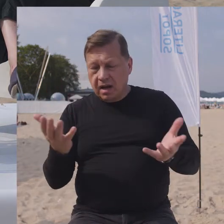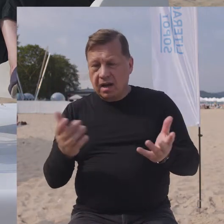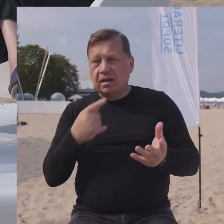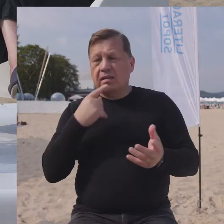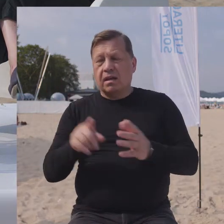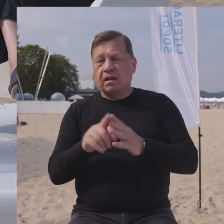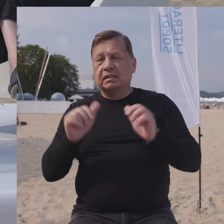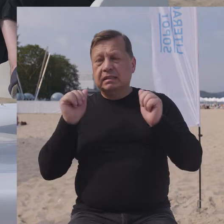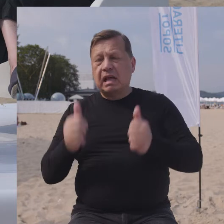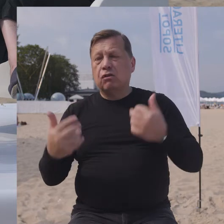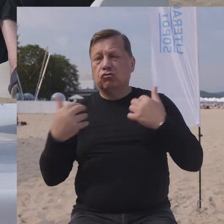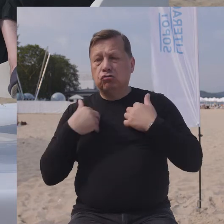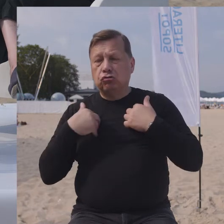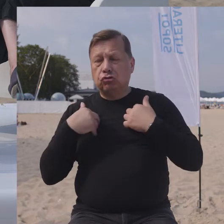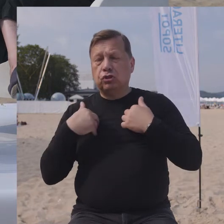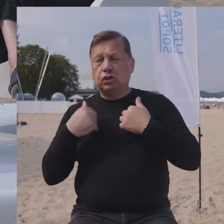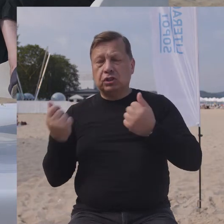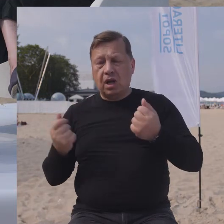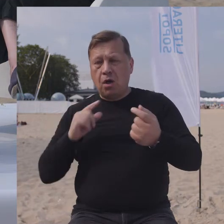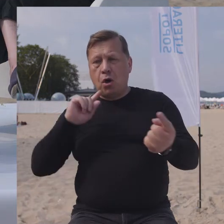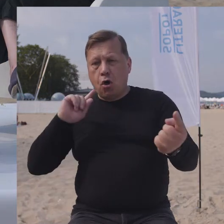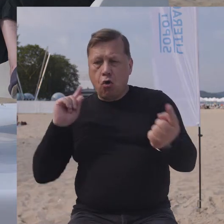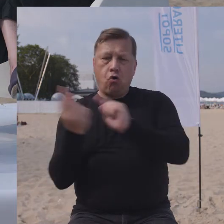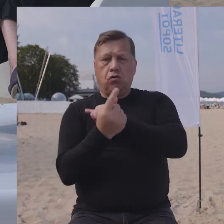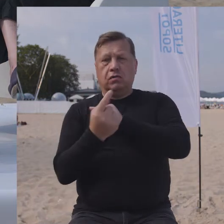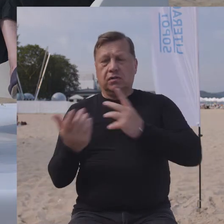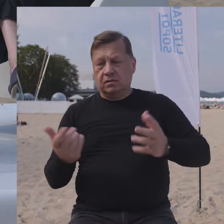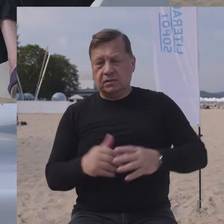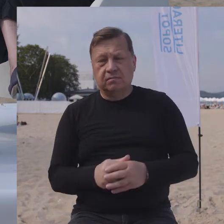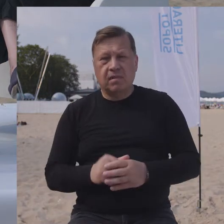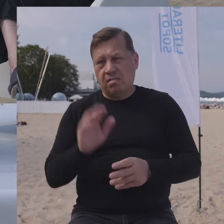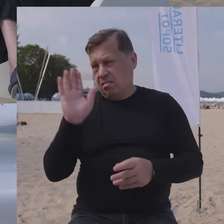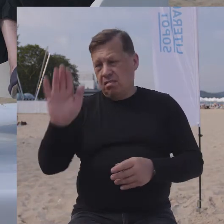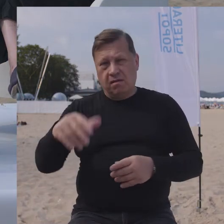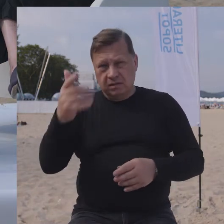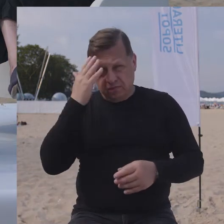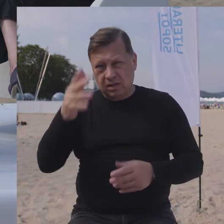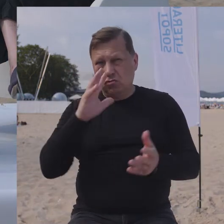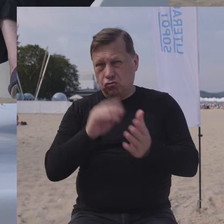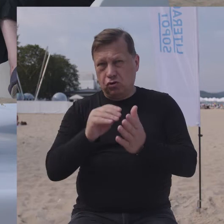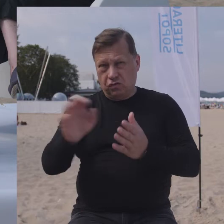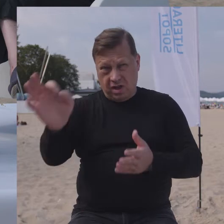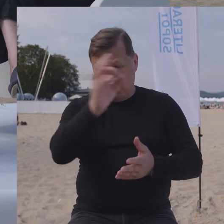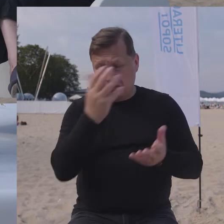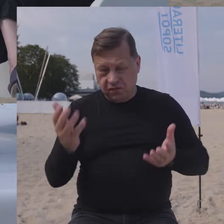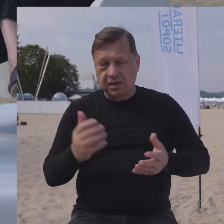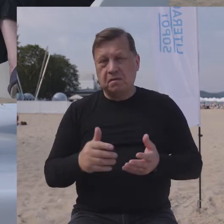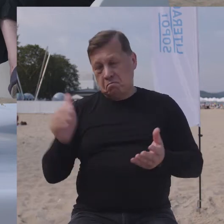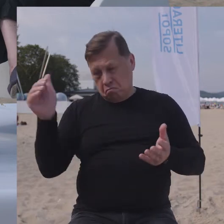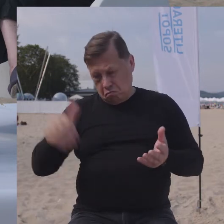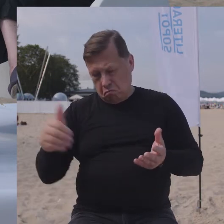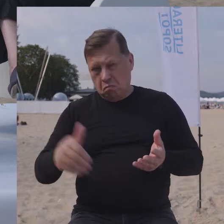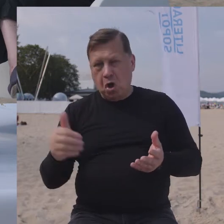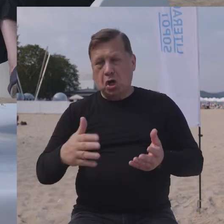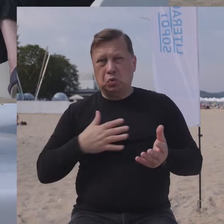do kierunku jazdy, nawet jeżeli, jak Państwo pewnie wiedzą z doświadczenia, czasami może nam się